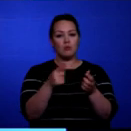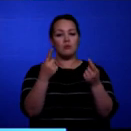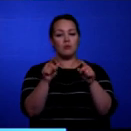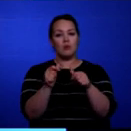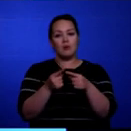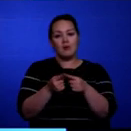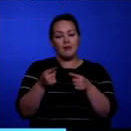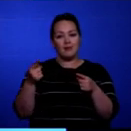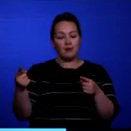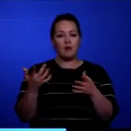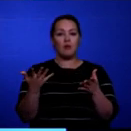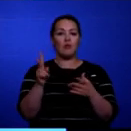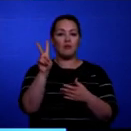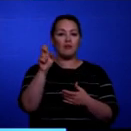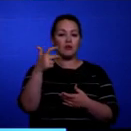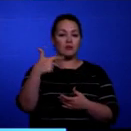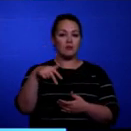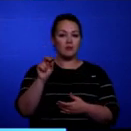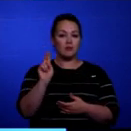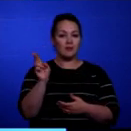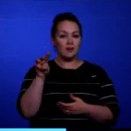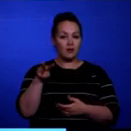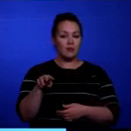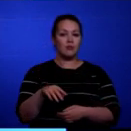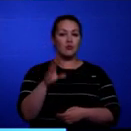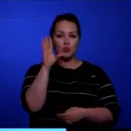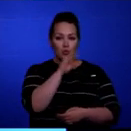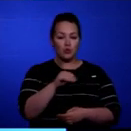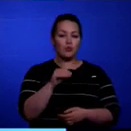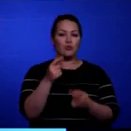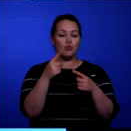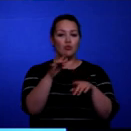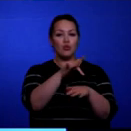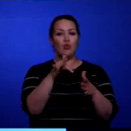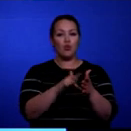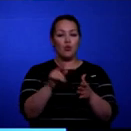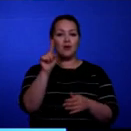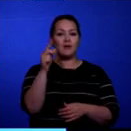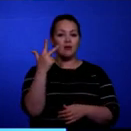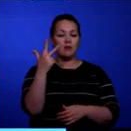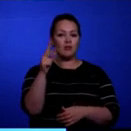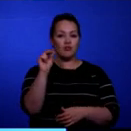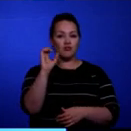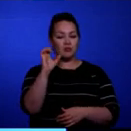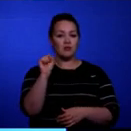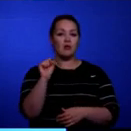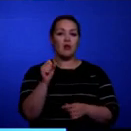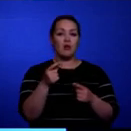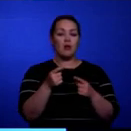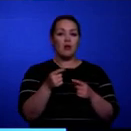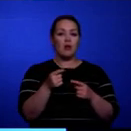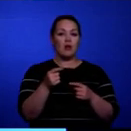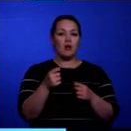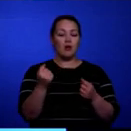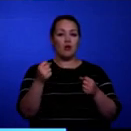между которыми 230 километров успеет ли он попасть другой город за три часа двигаясь со скоростью семьдесят шесть